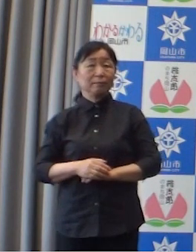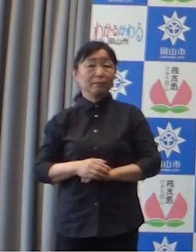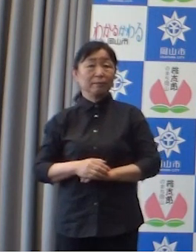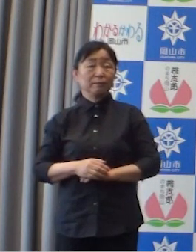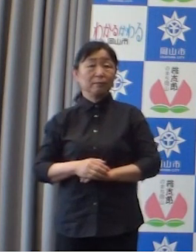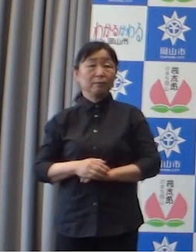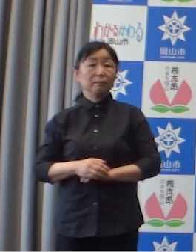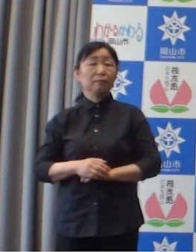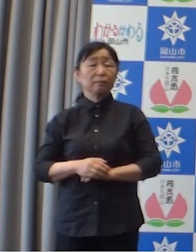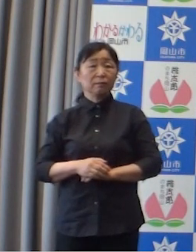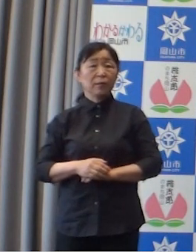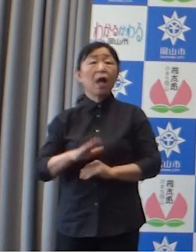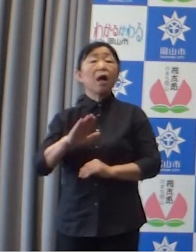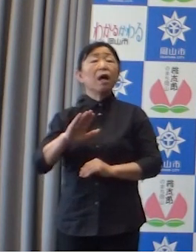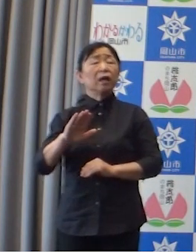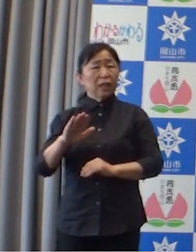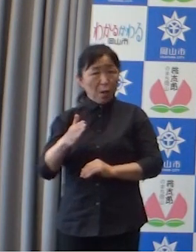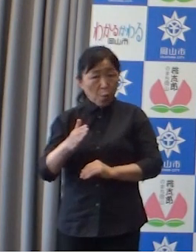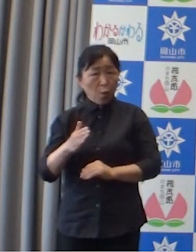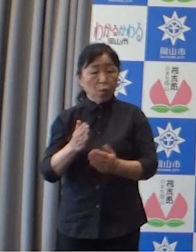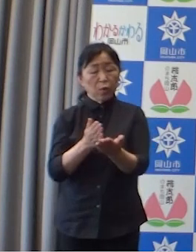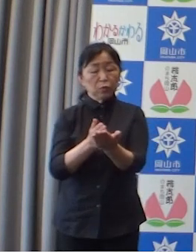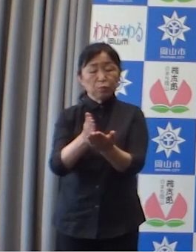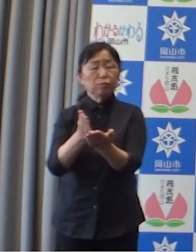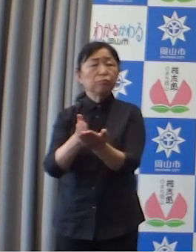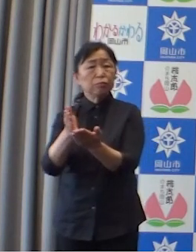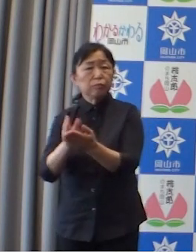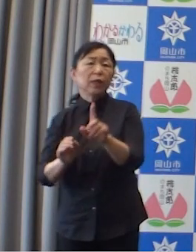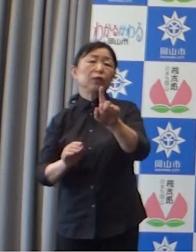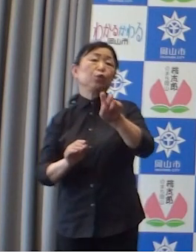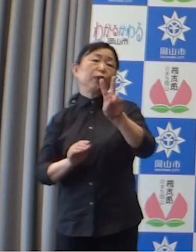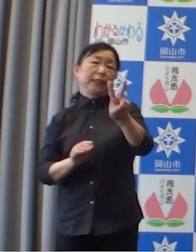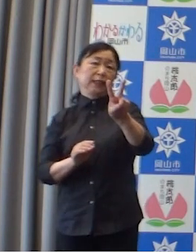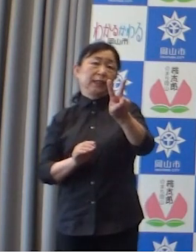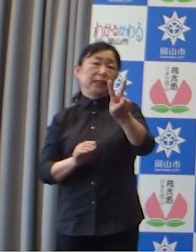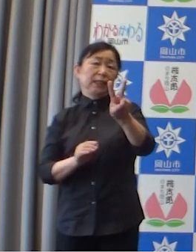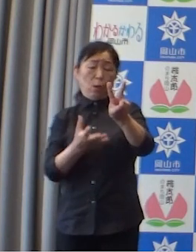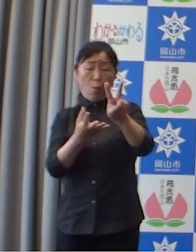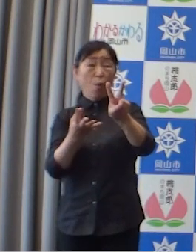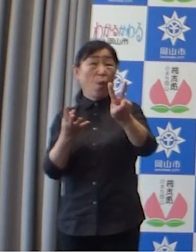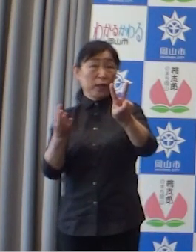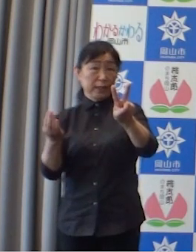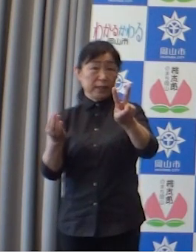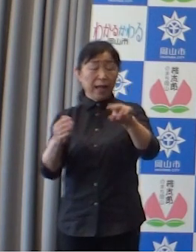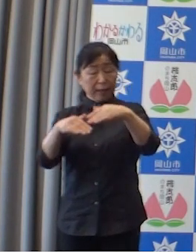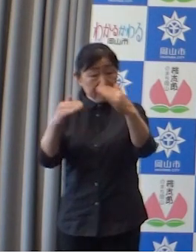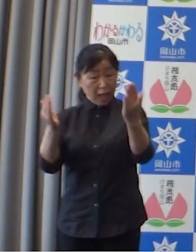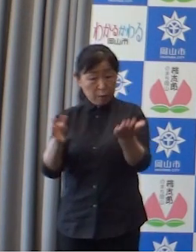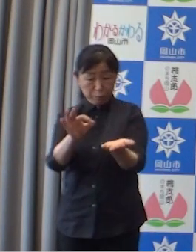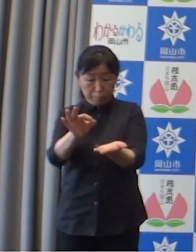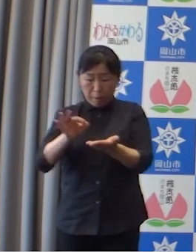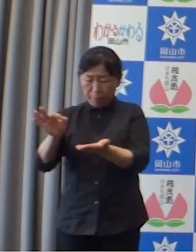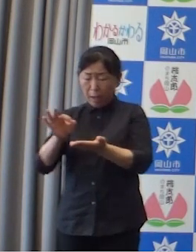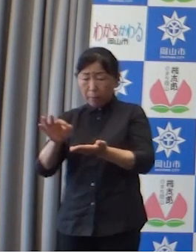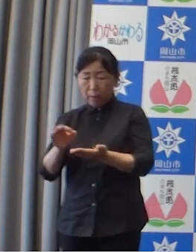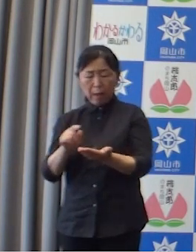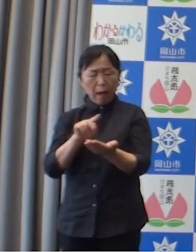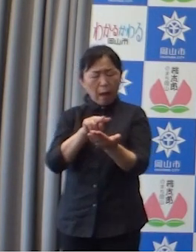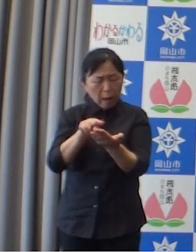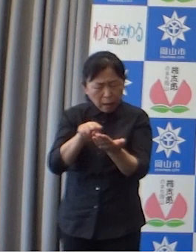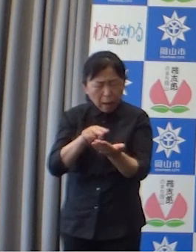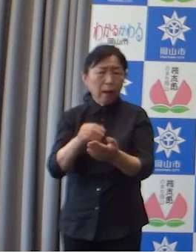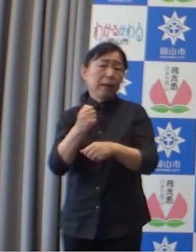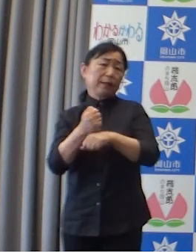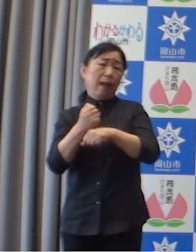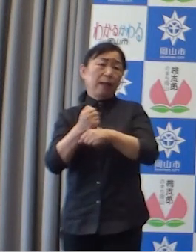だけどあれだけの12種類を全部、送ってくるとね、これ見るだけでも嫌になりますから